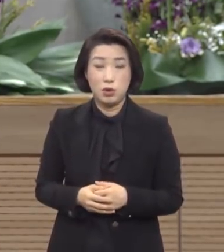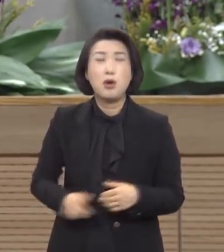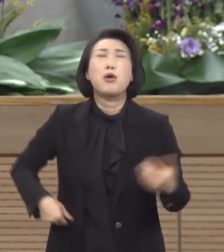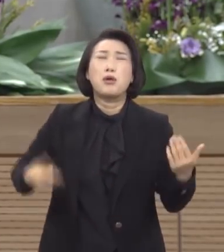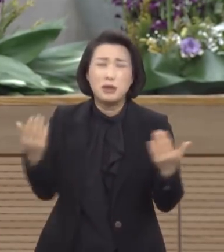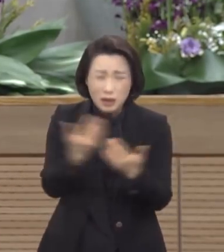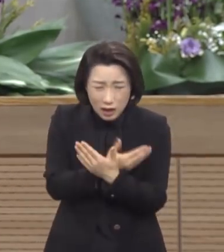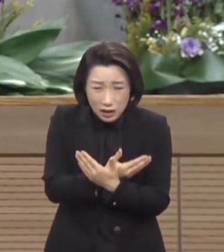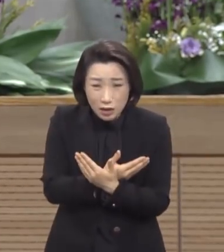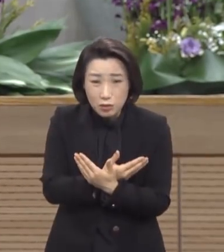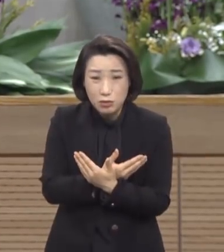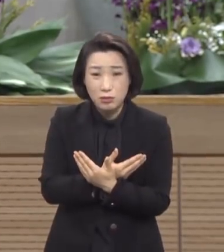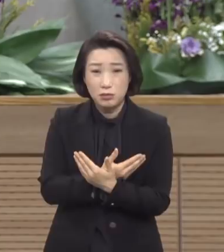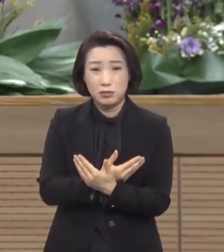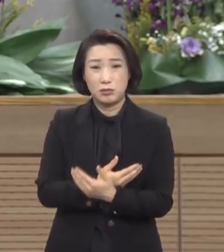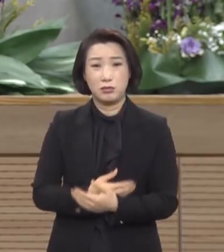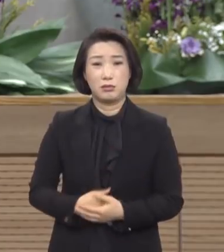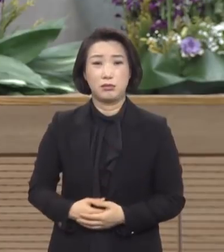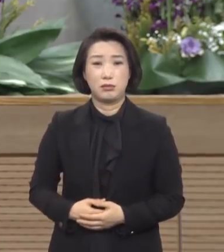회개!